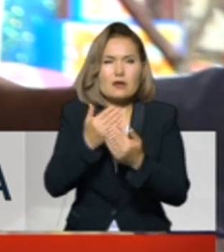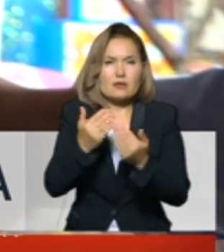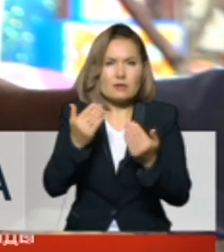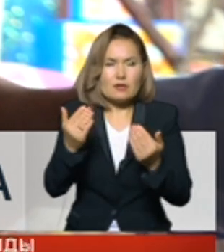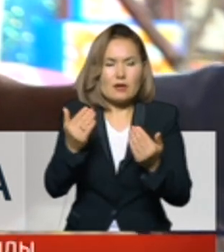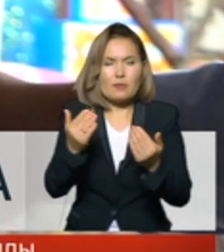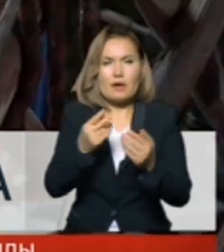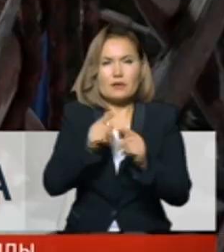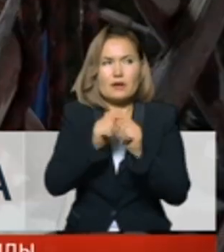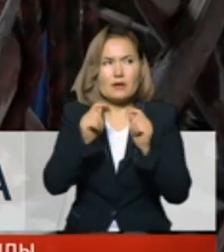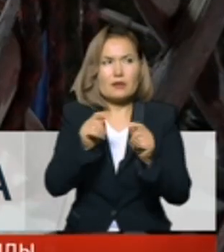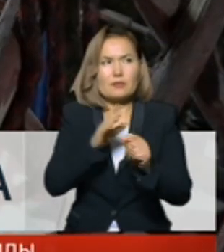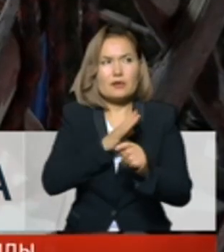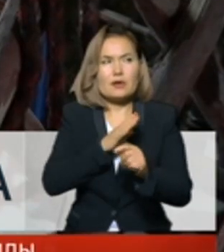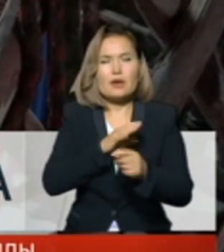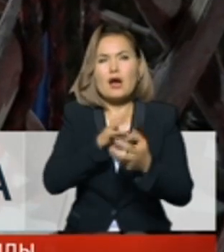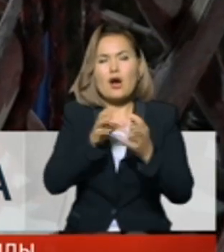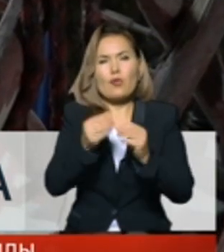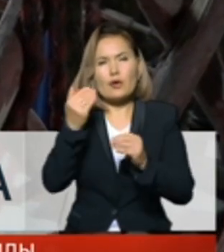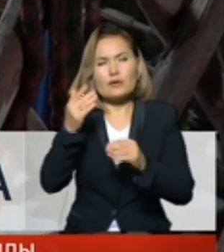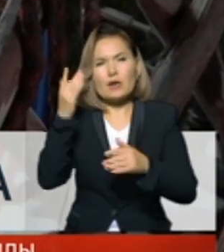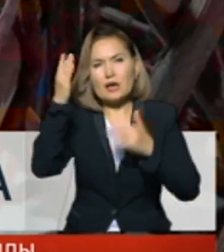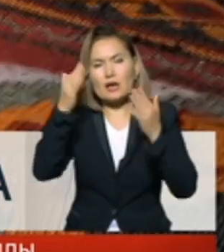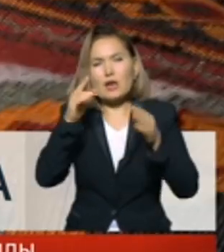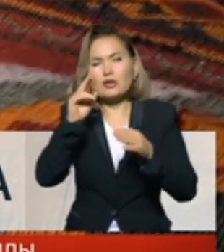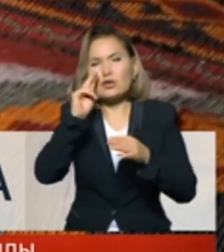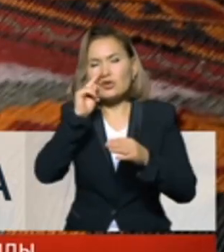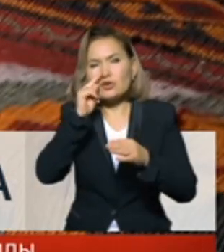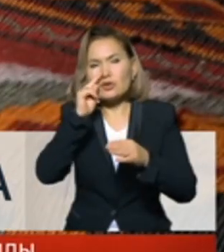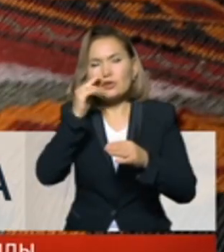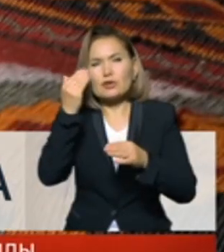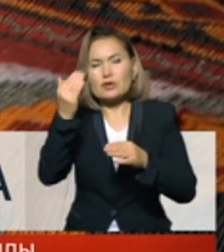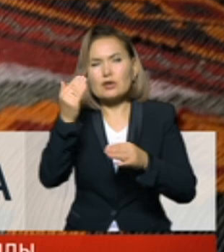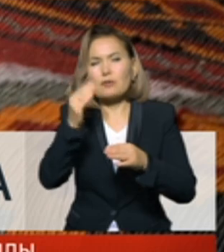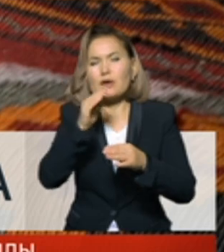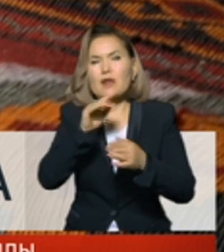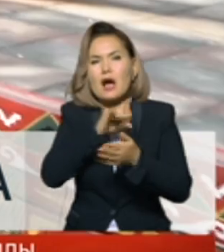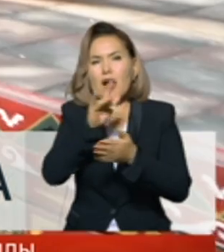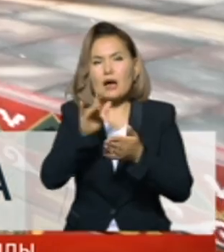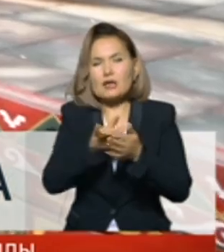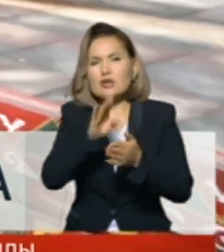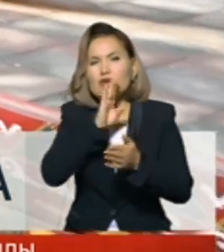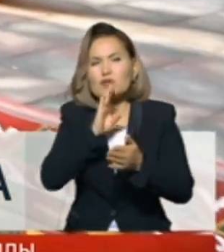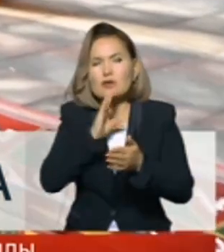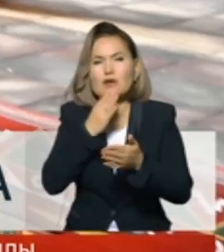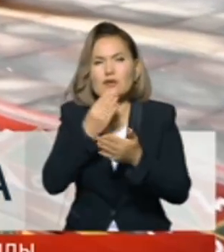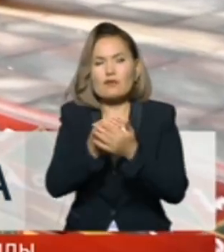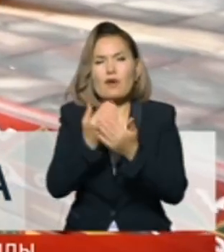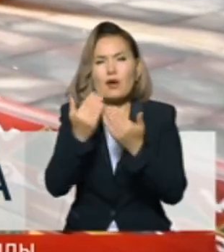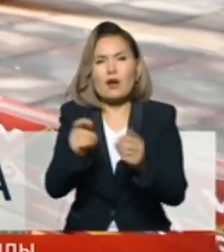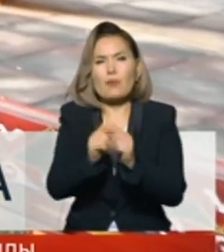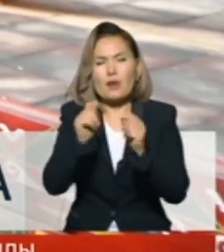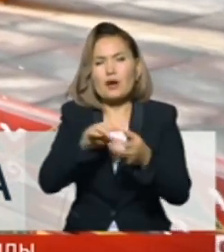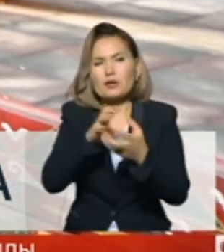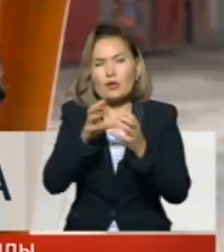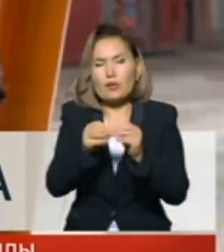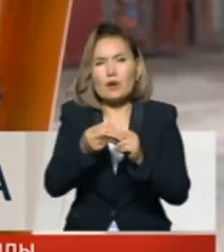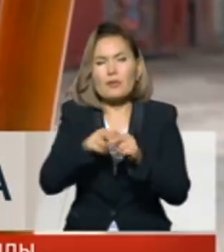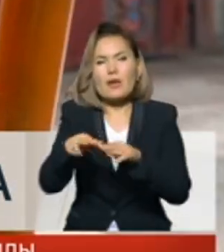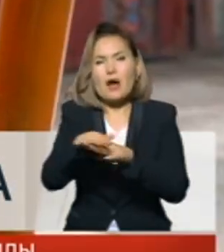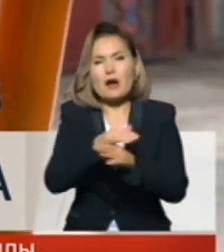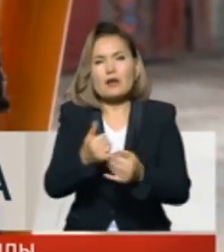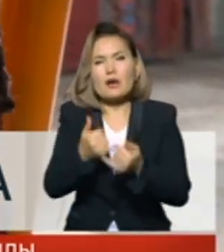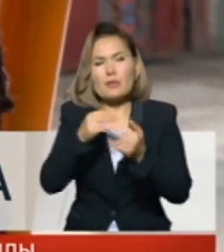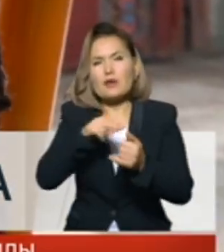күтіп жатыр. Дананың ендігі арманы Шымкенттен арнайы кілем мұражайын ашу. Топтамасындағы құнды мұраларды сол жерде көпшілік